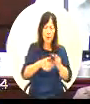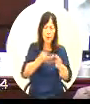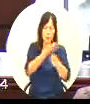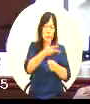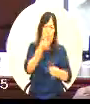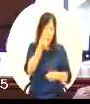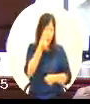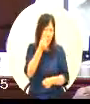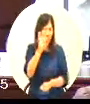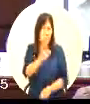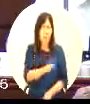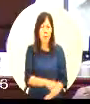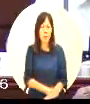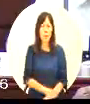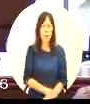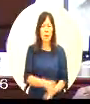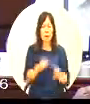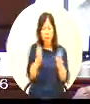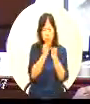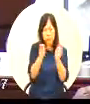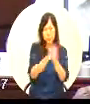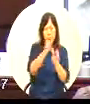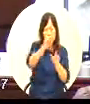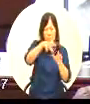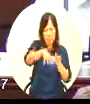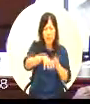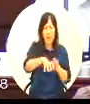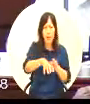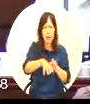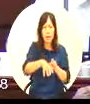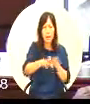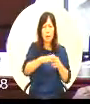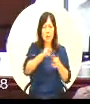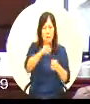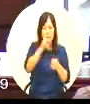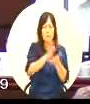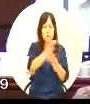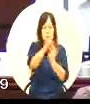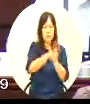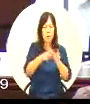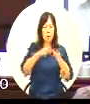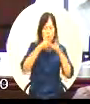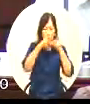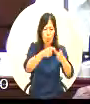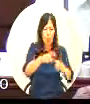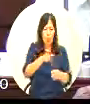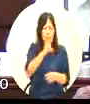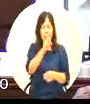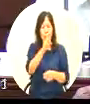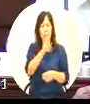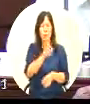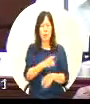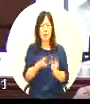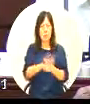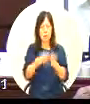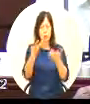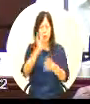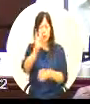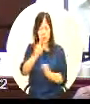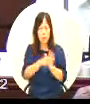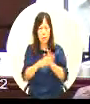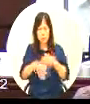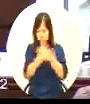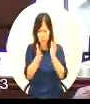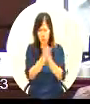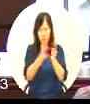你单附近只有一个站，它一旧料它没有办法还，这也是一个问题。那当然这是一个整体性的